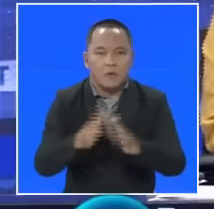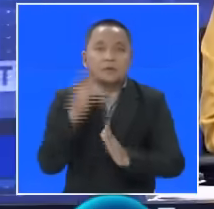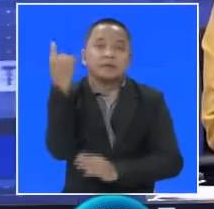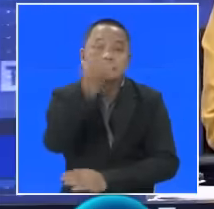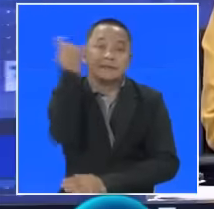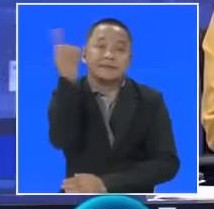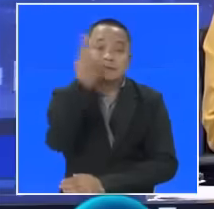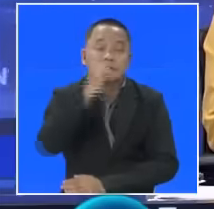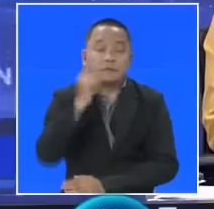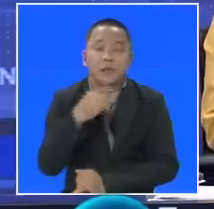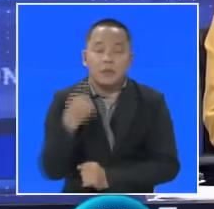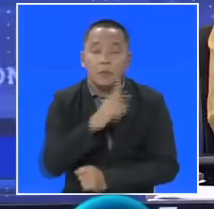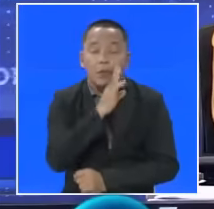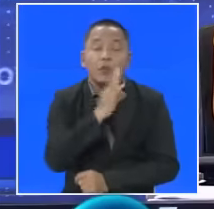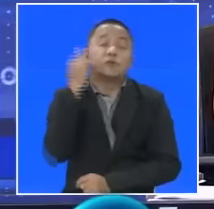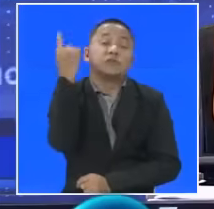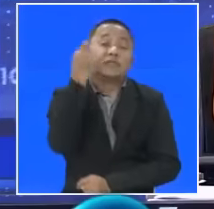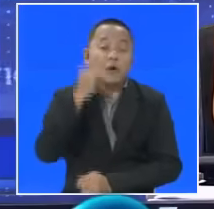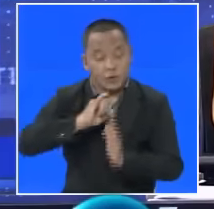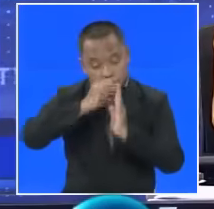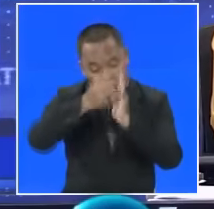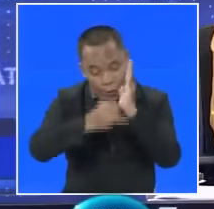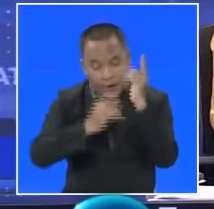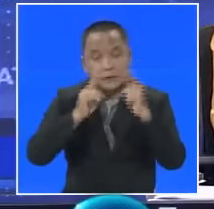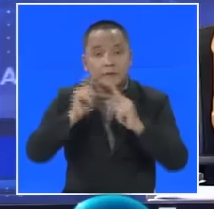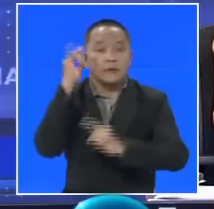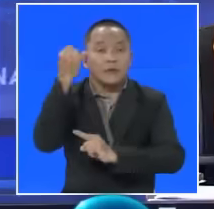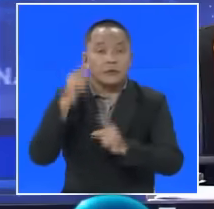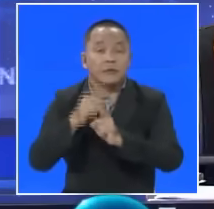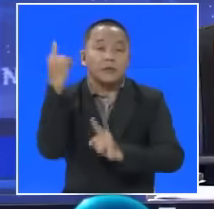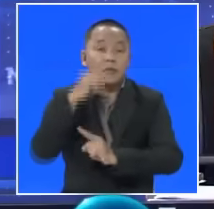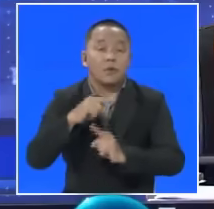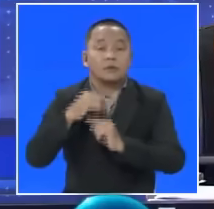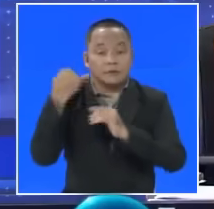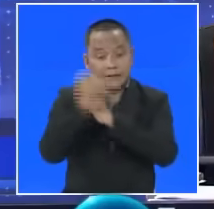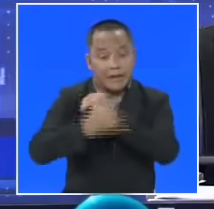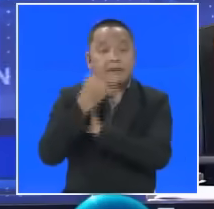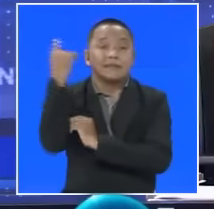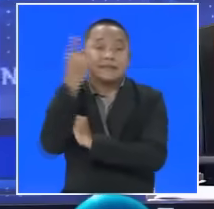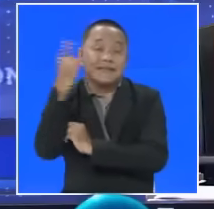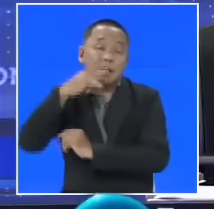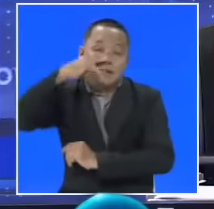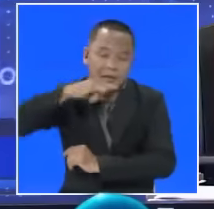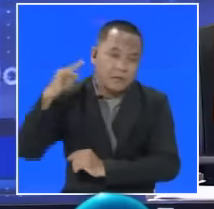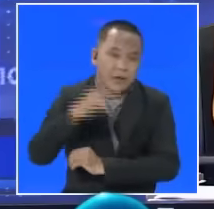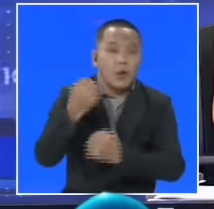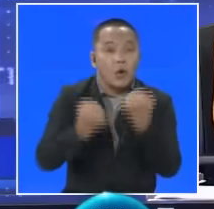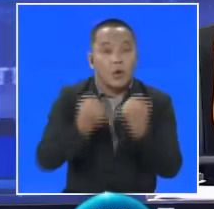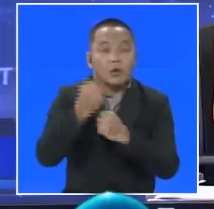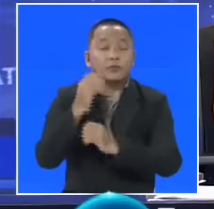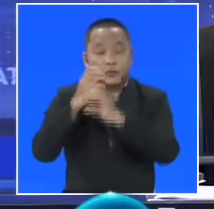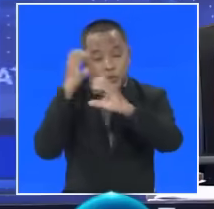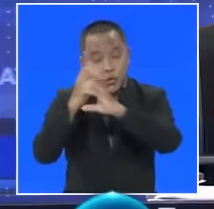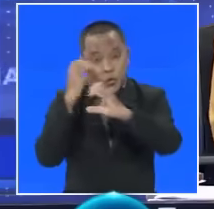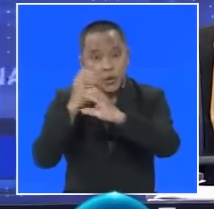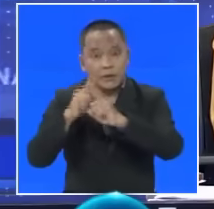ที่ยวกันบ้างเวลาที่เราไปท่องเที่ยวต่างจังหวัดหรือแม้กระทั่งนักท่องเที่ยวชาวต่างชาติมาเที่ยวในบ้านเราก็มักจะใช้รถโดยสารในการเดินท